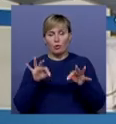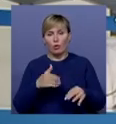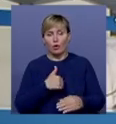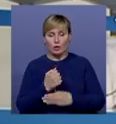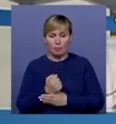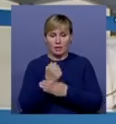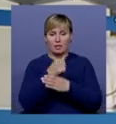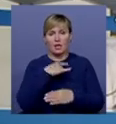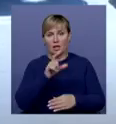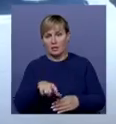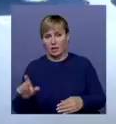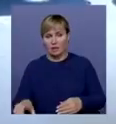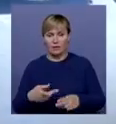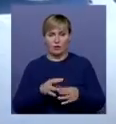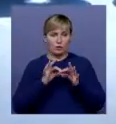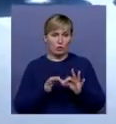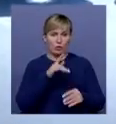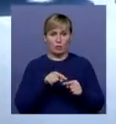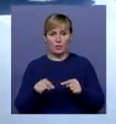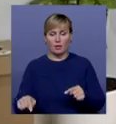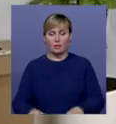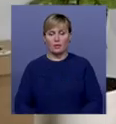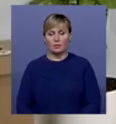поддержать соотечественников в этот сложный период.